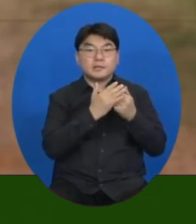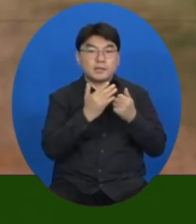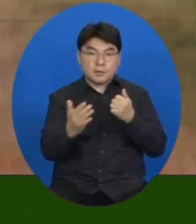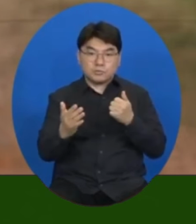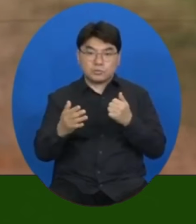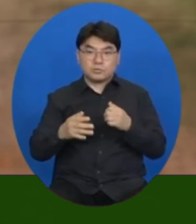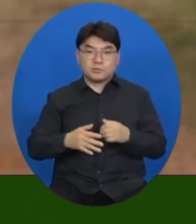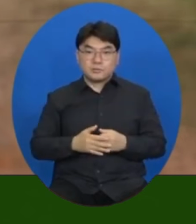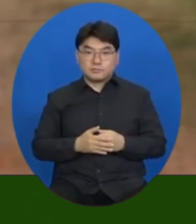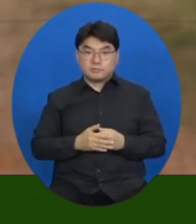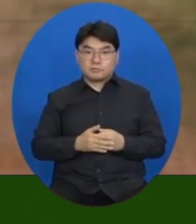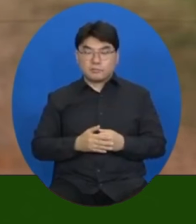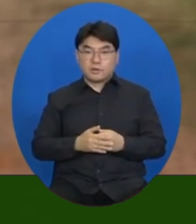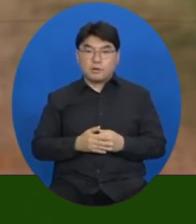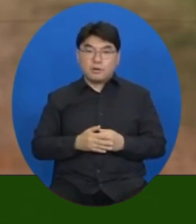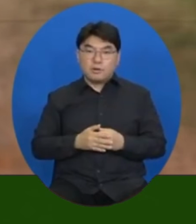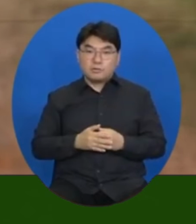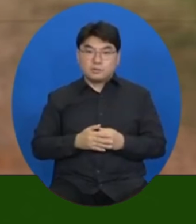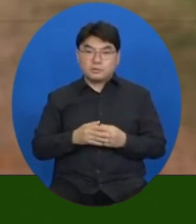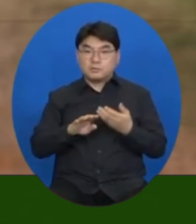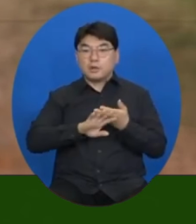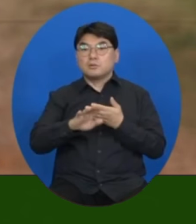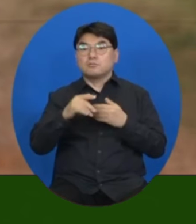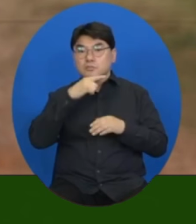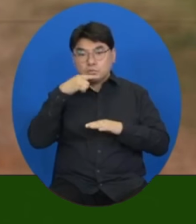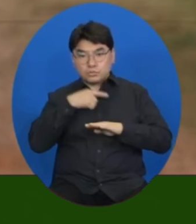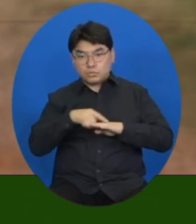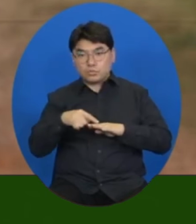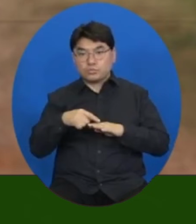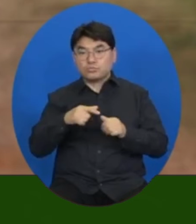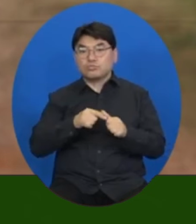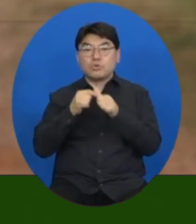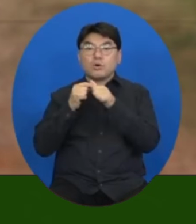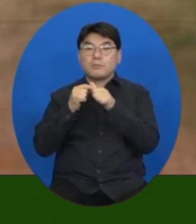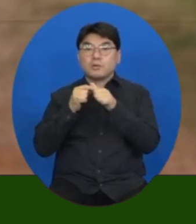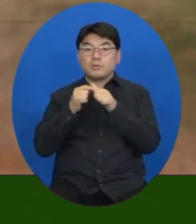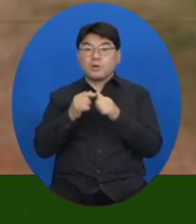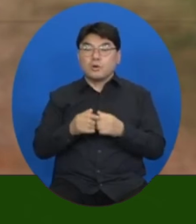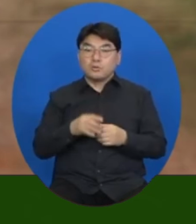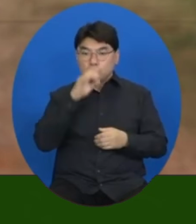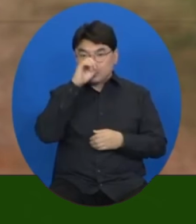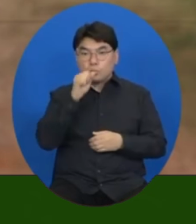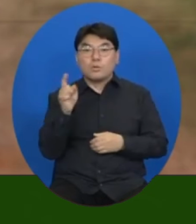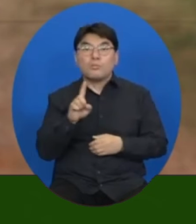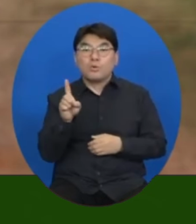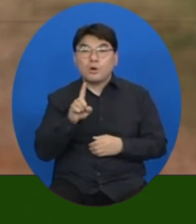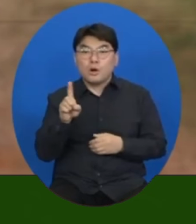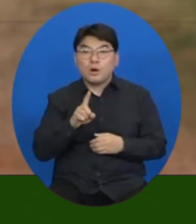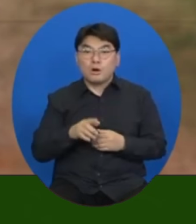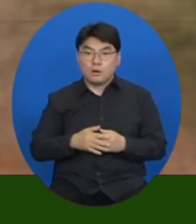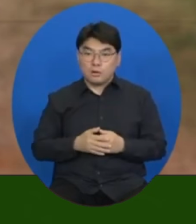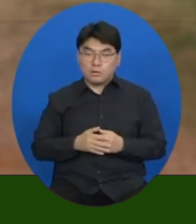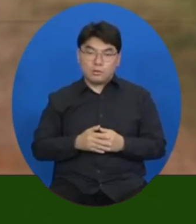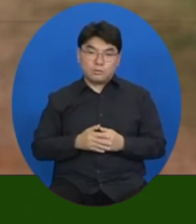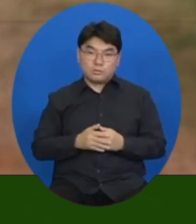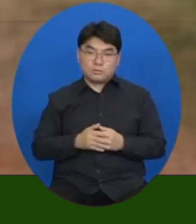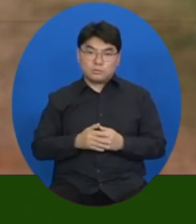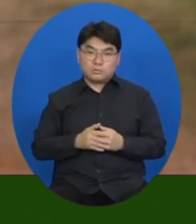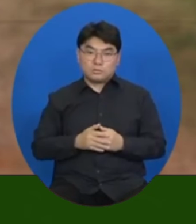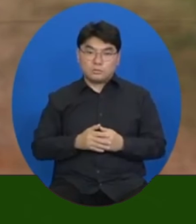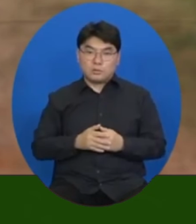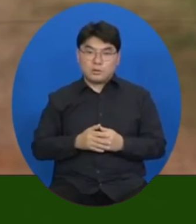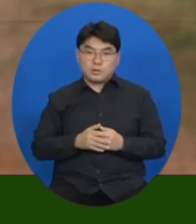자랑거리가 있고 뭐 졸게 뭐가 있느냐 이거죠 우리만 구원해 주셔야 되는데 모든 민족을 구원하다 그런 메시아가 어디 있어